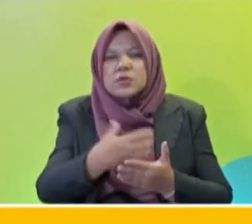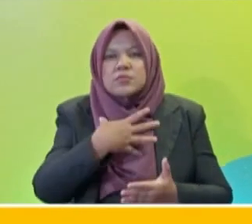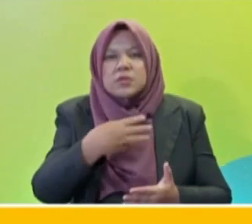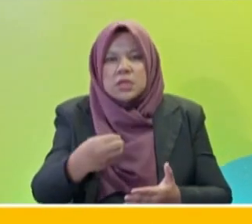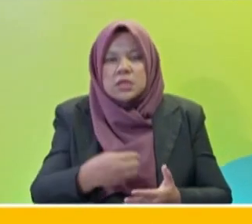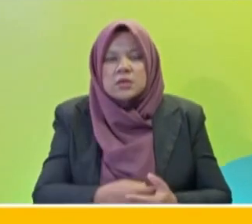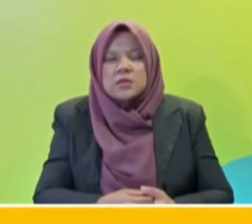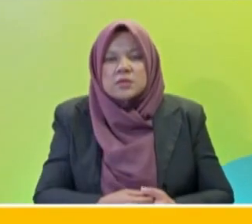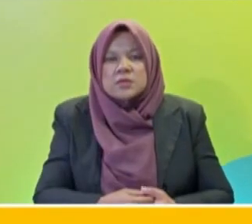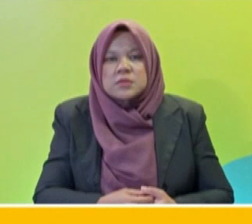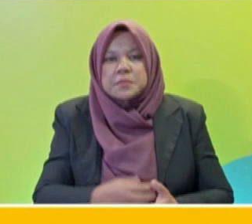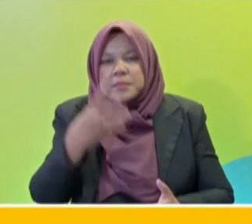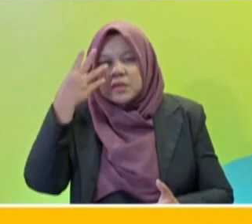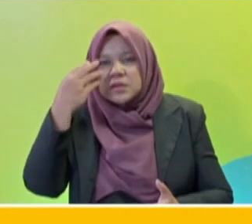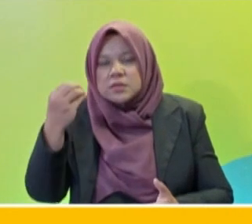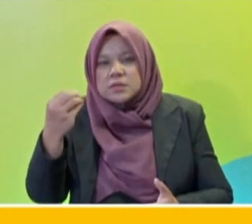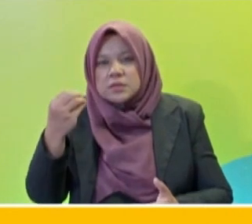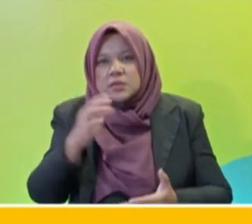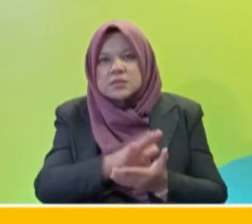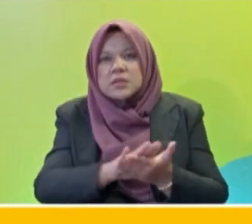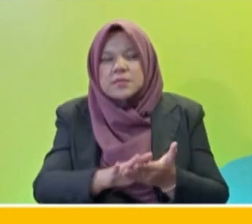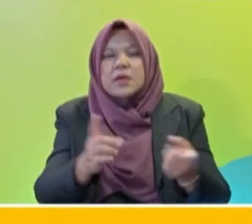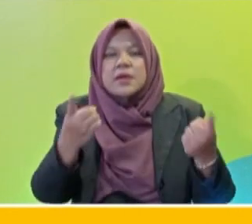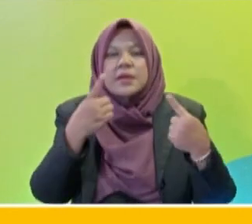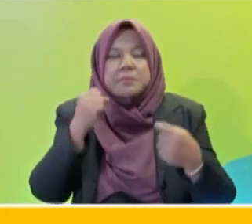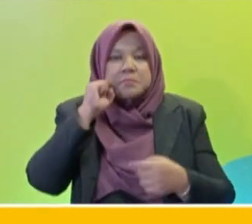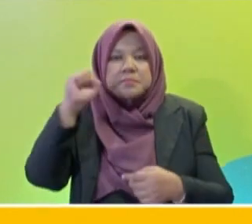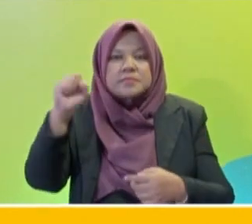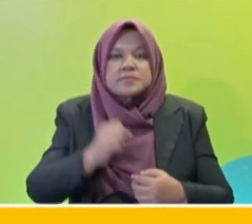sebenarnya penegasan ini lebih kepada selama hari merdeka